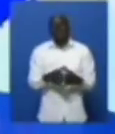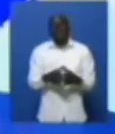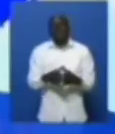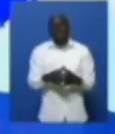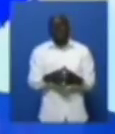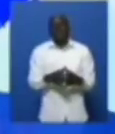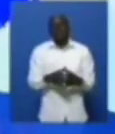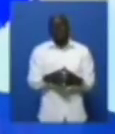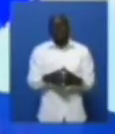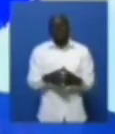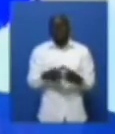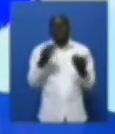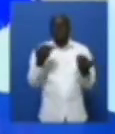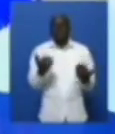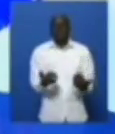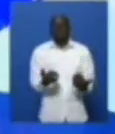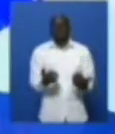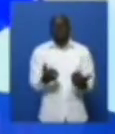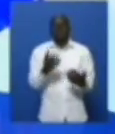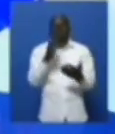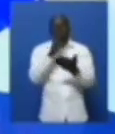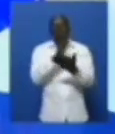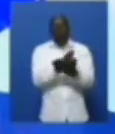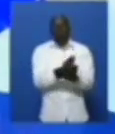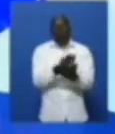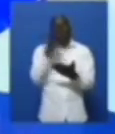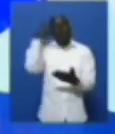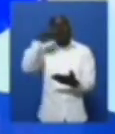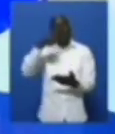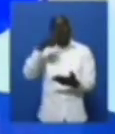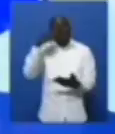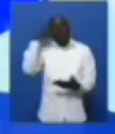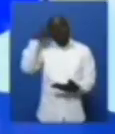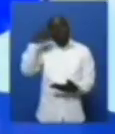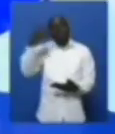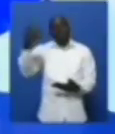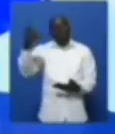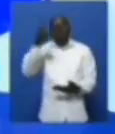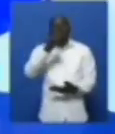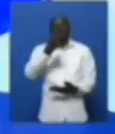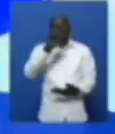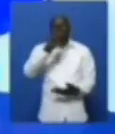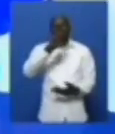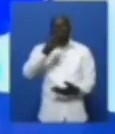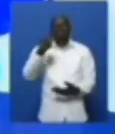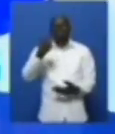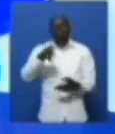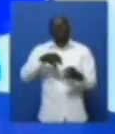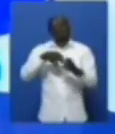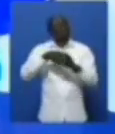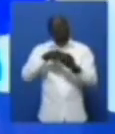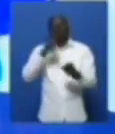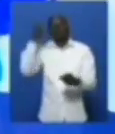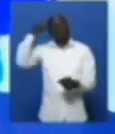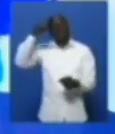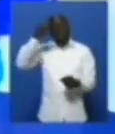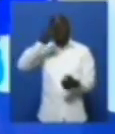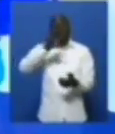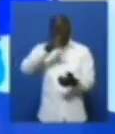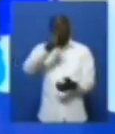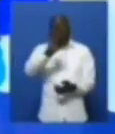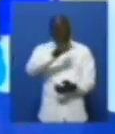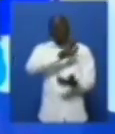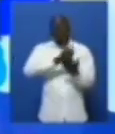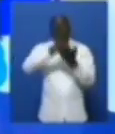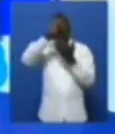On marque maintenant une halte pour se souvenir de Daniel Ouezin Koulibaly, disparu le 7 septembre 1958. En